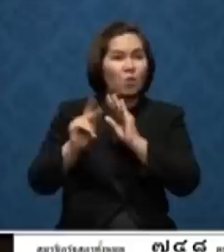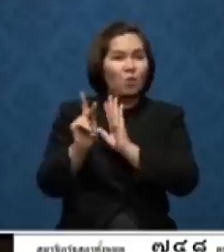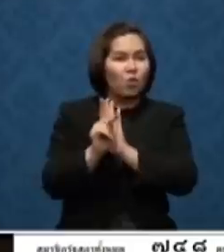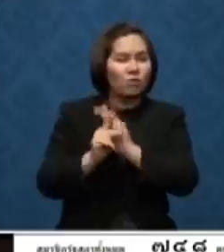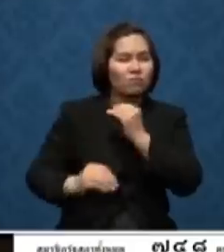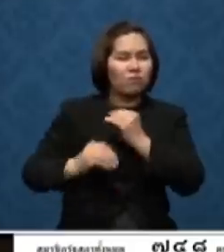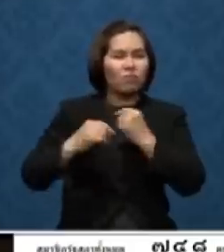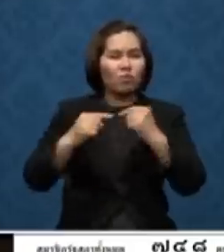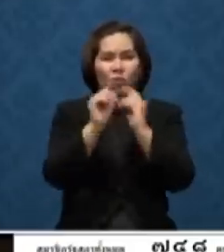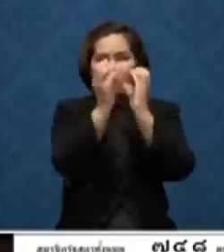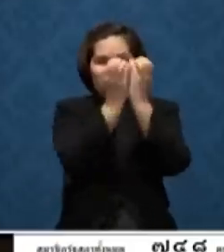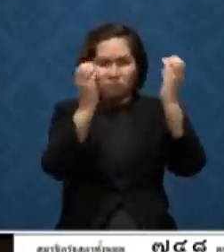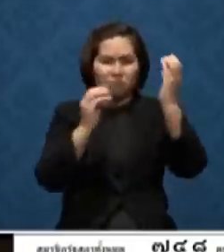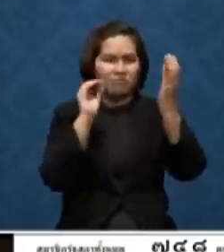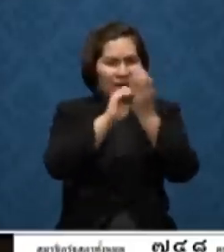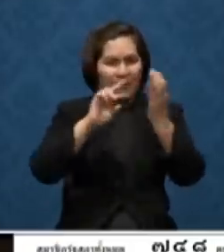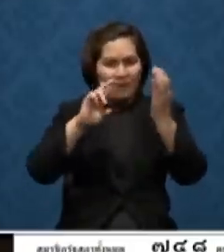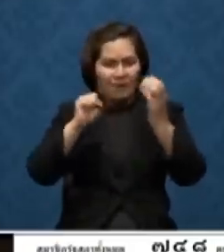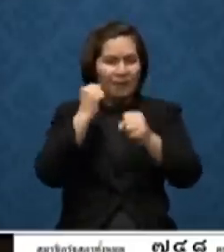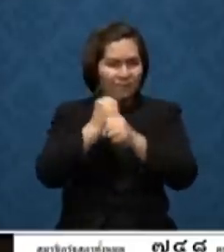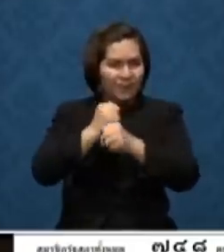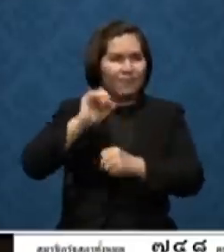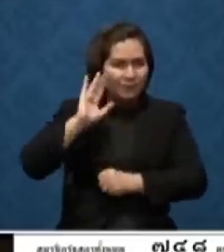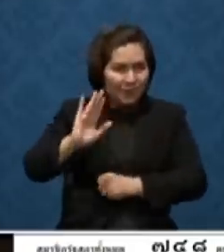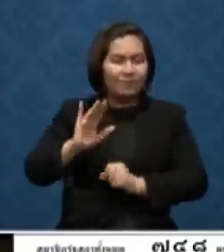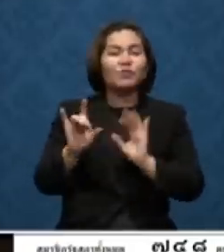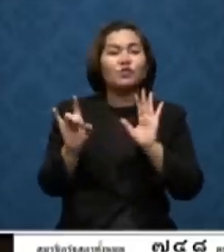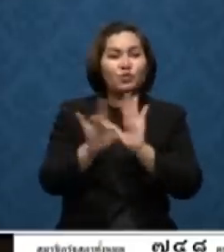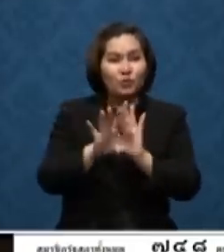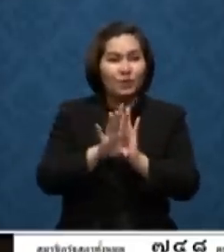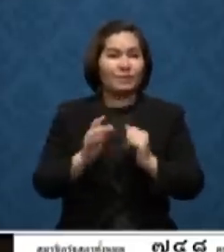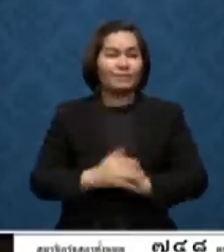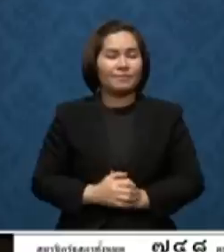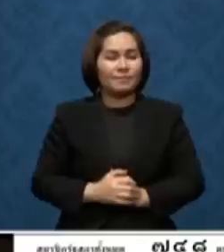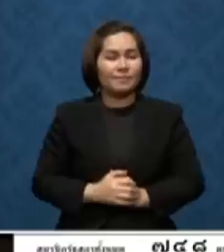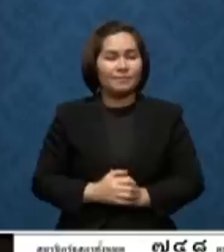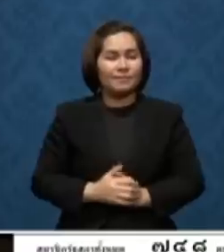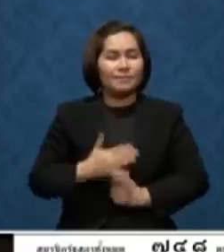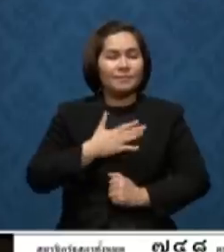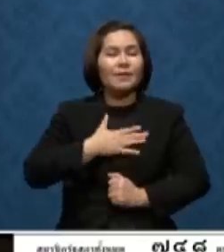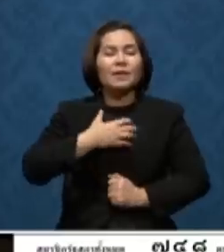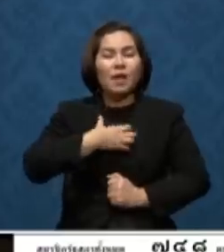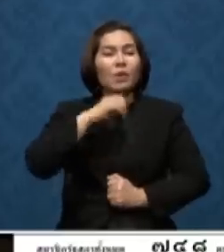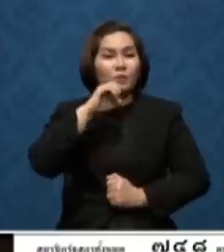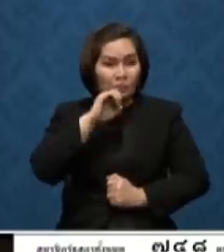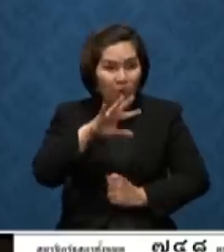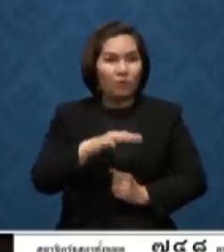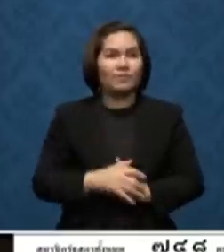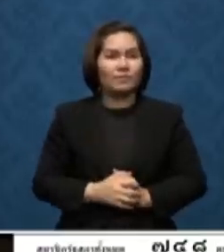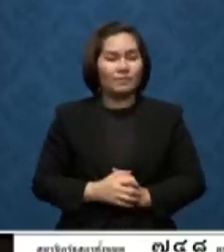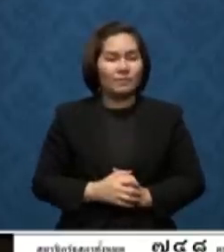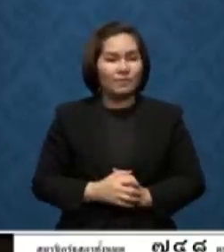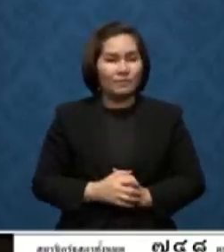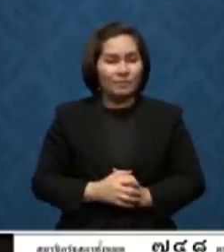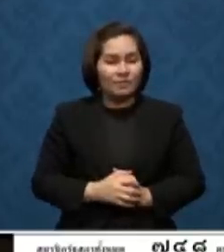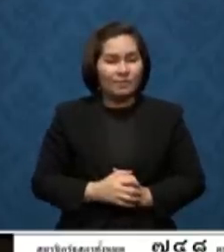นี้ไม่ได้นะครับถ้าประธานครับประเด็นสุดท้ายครับผมอยากจะกราบเรียนว่าวันนี้เรา